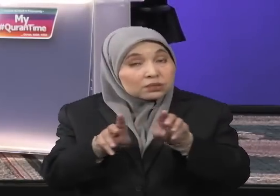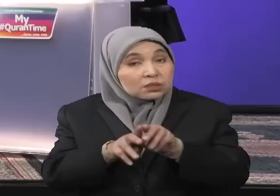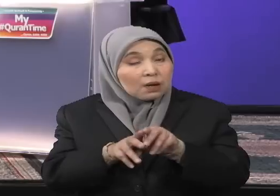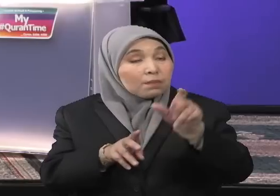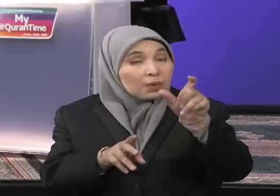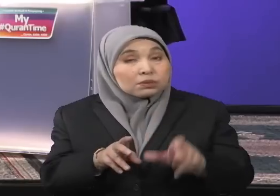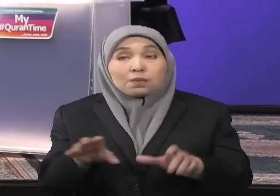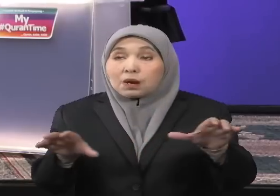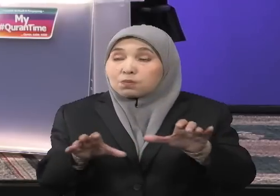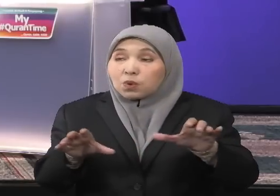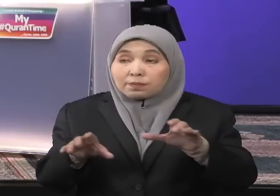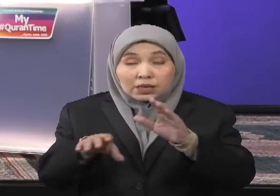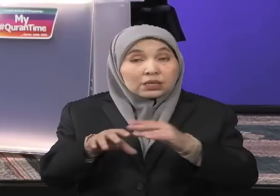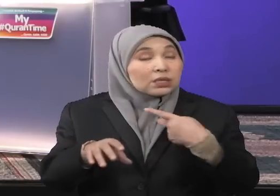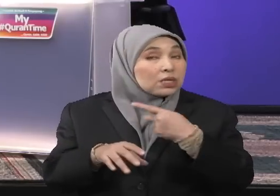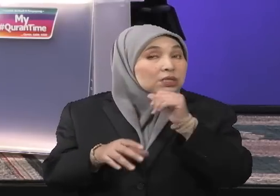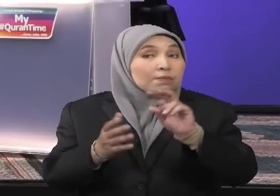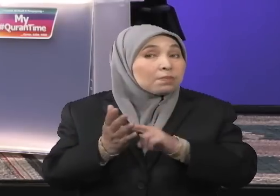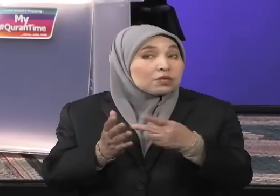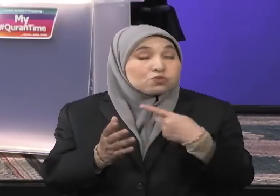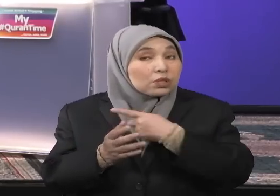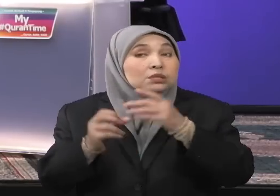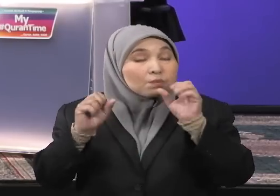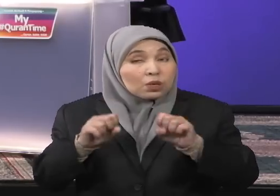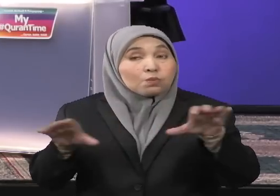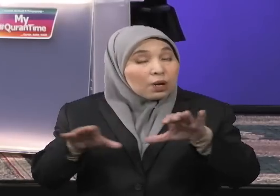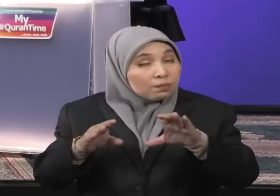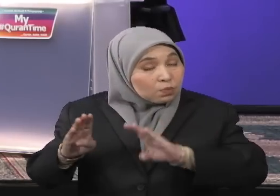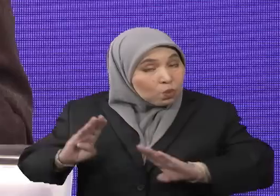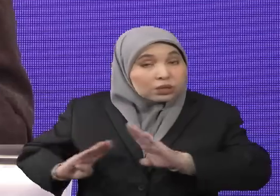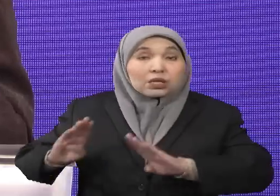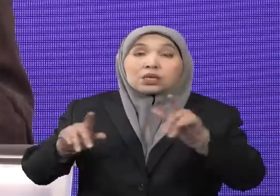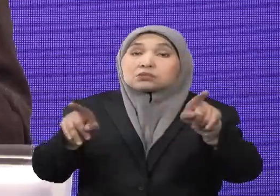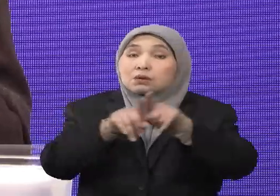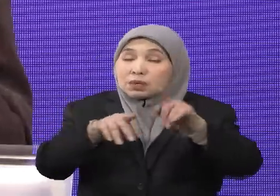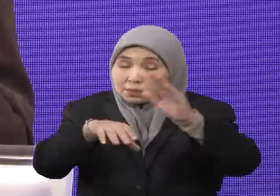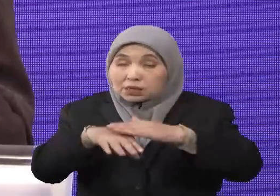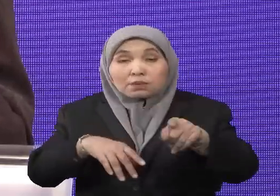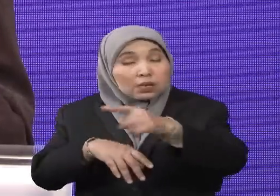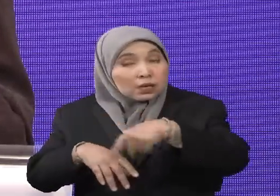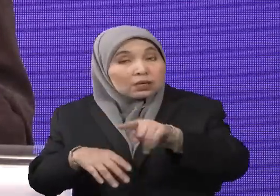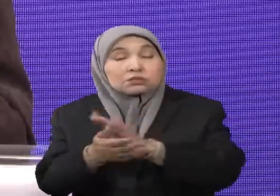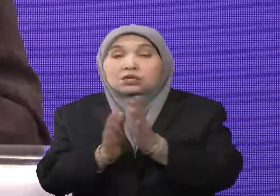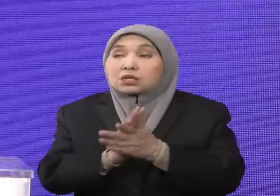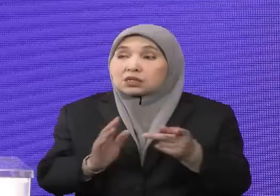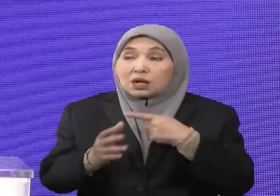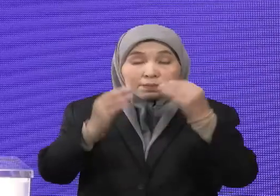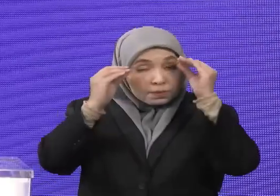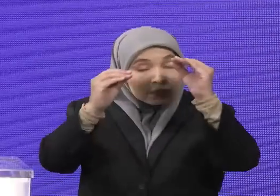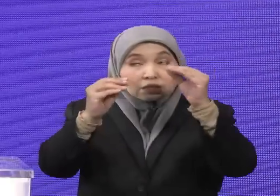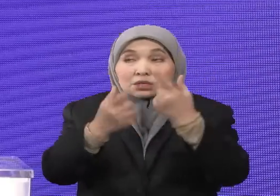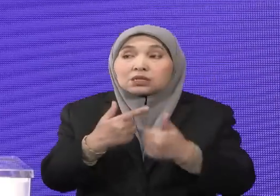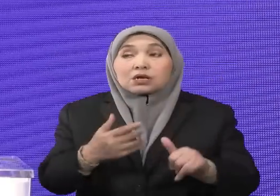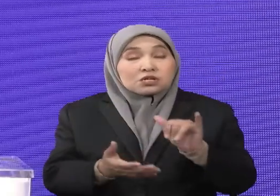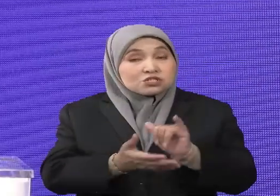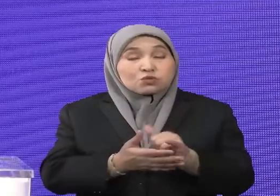berbuat kepada kita tidak bermaksud kita boleh membuat perbuatan yang sama baik kepada mereka ya teman-teman kita ambil pengajaran daripada